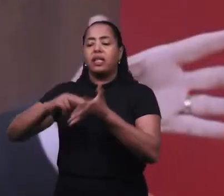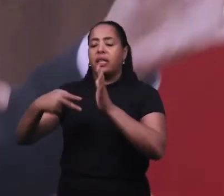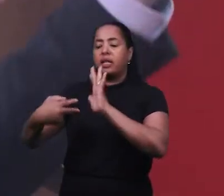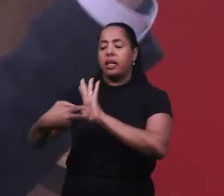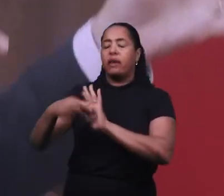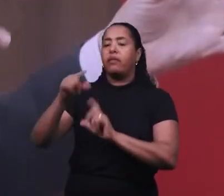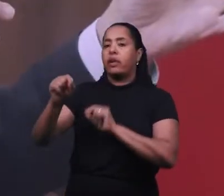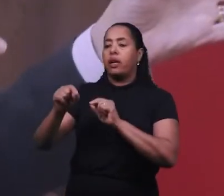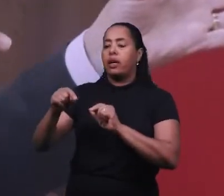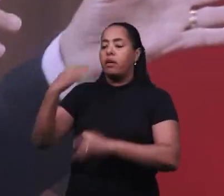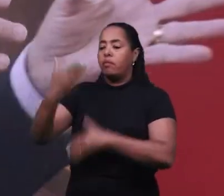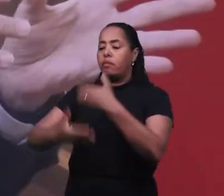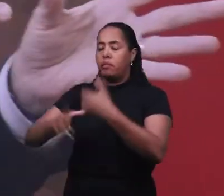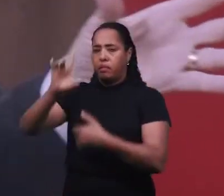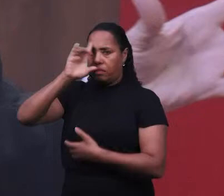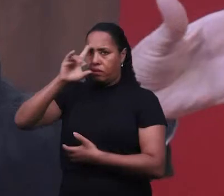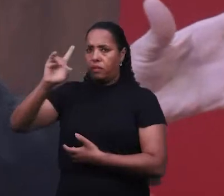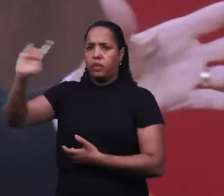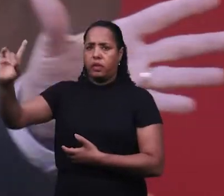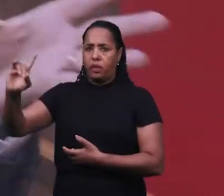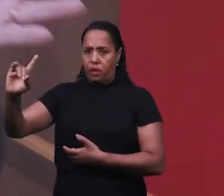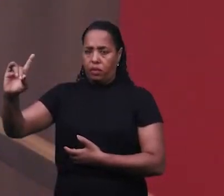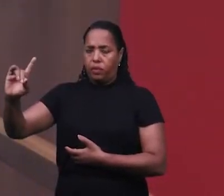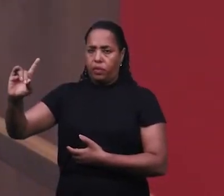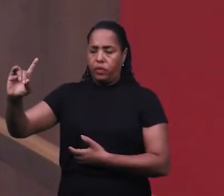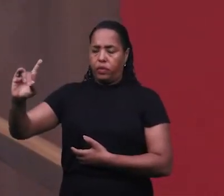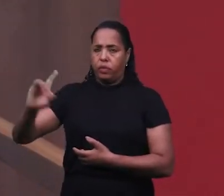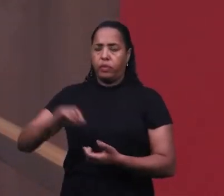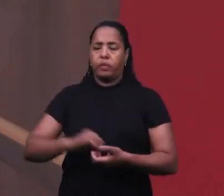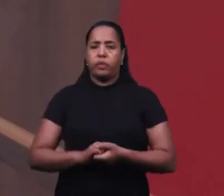signifiait avoir la présence de Dieu.